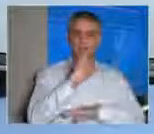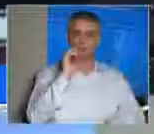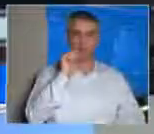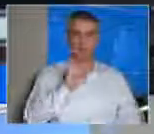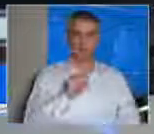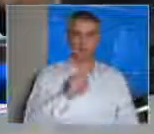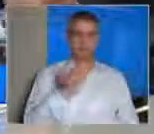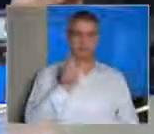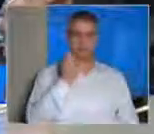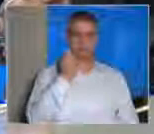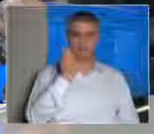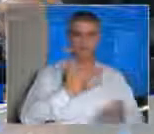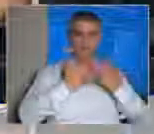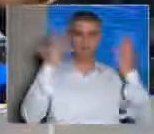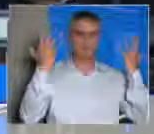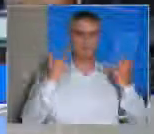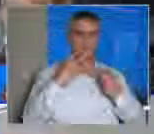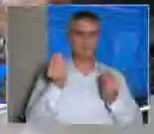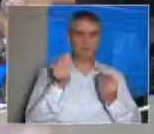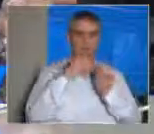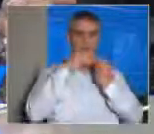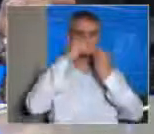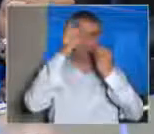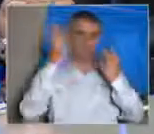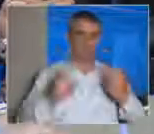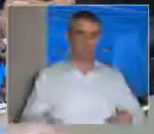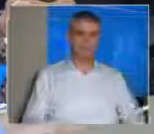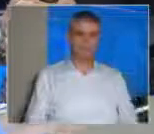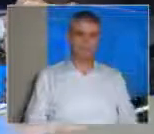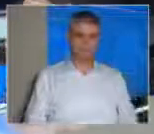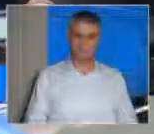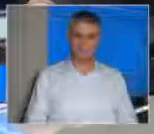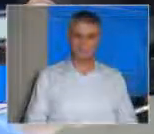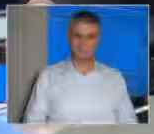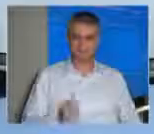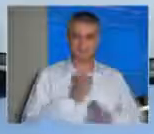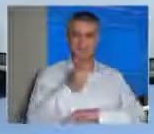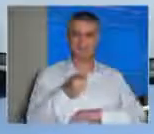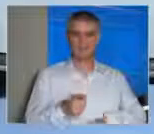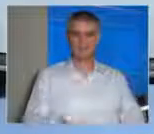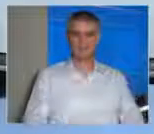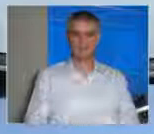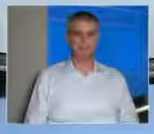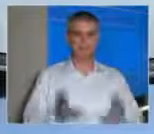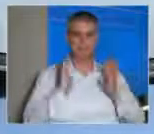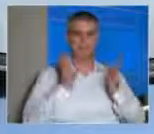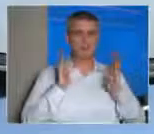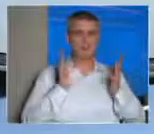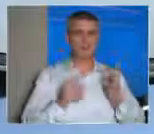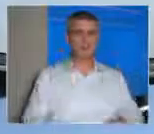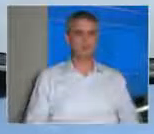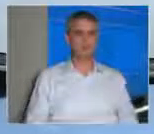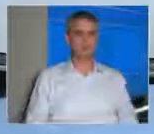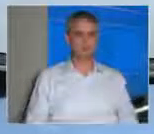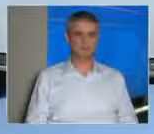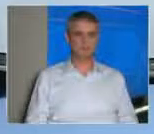זה כספים מדהימים, ורק הולכים להוסיף להם. רק הולכים להוסיף. זה נראה, זה הכיוון. נורא. טוב.